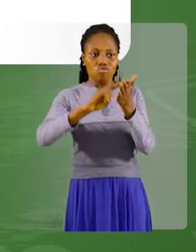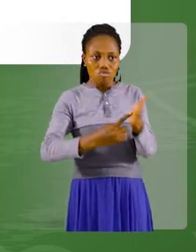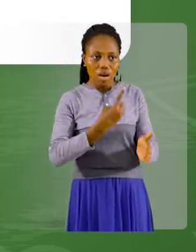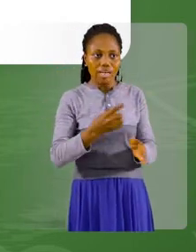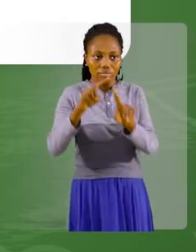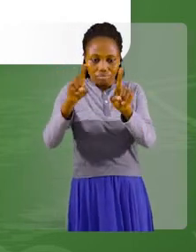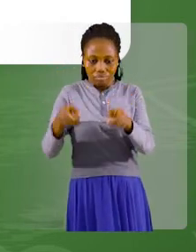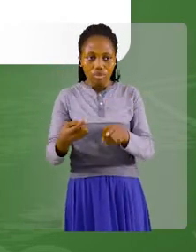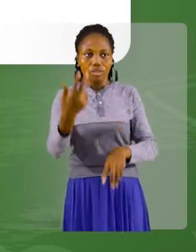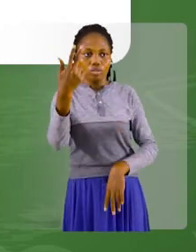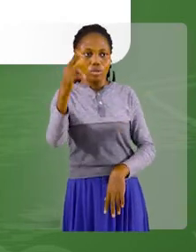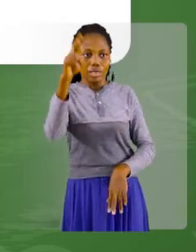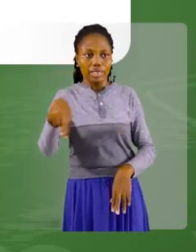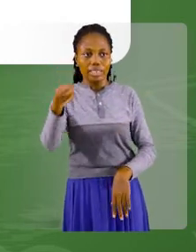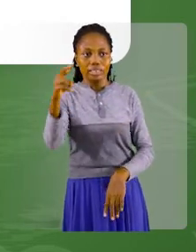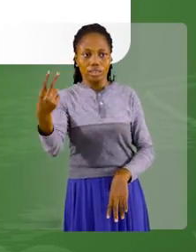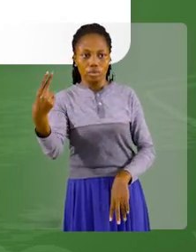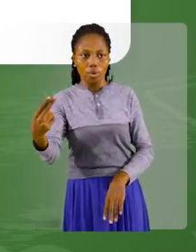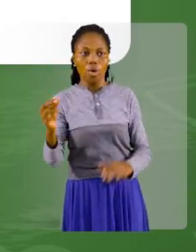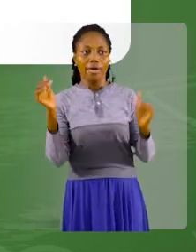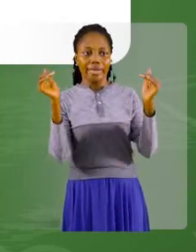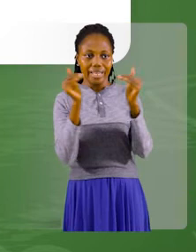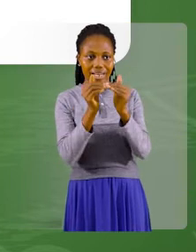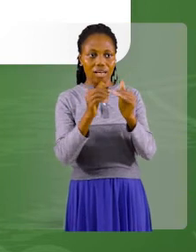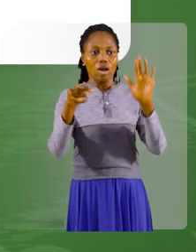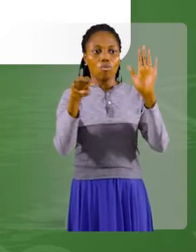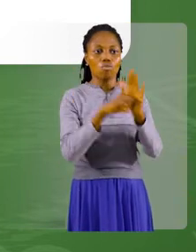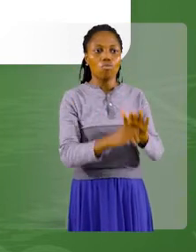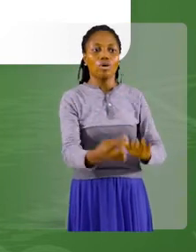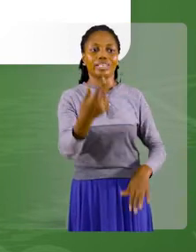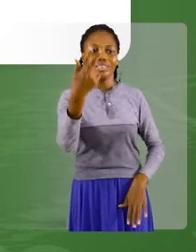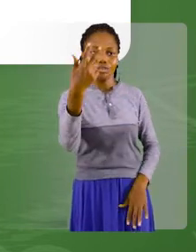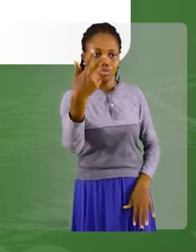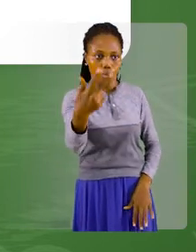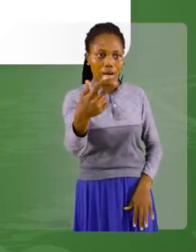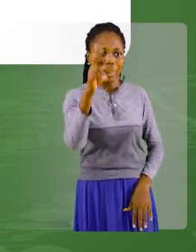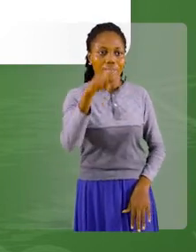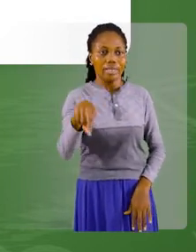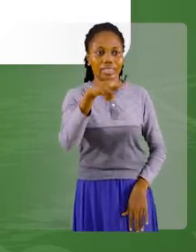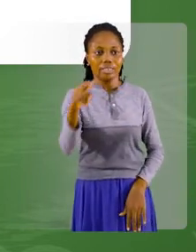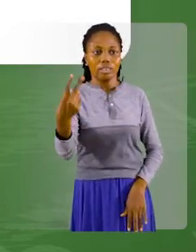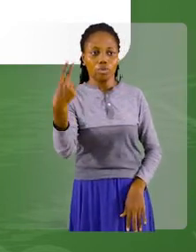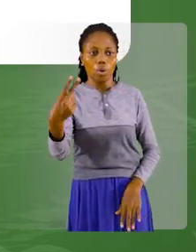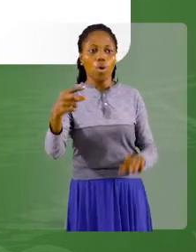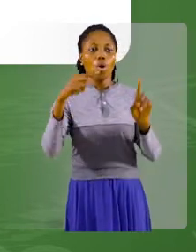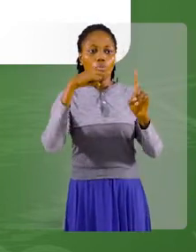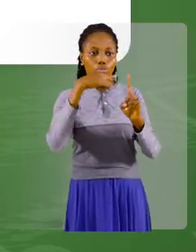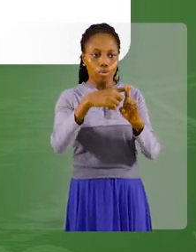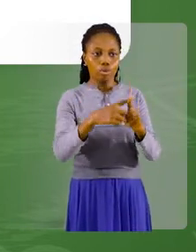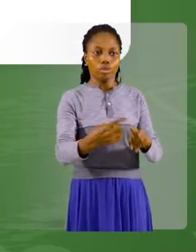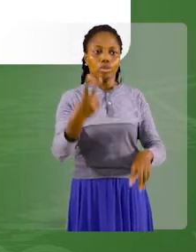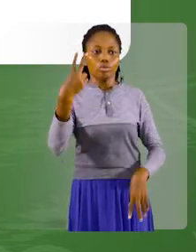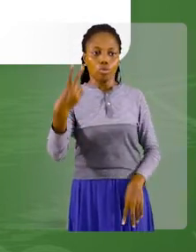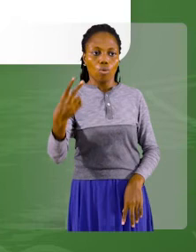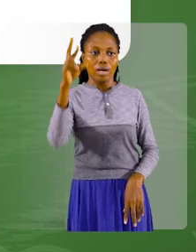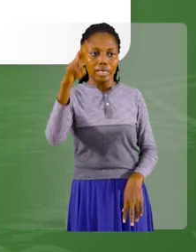fois 3 racine de 2 est égal. Moins 3 racine de 2